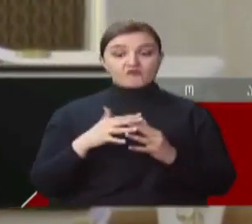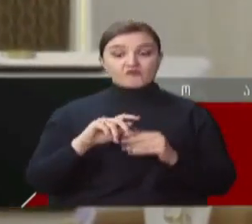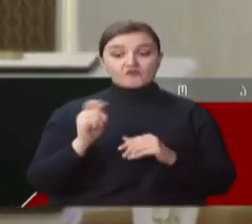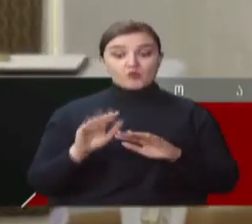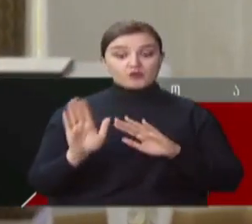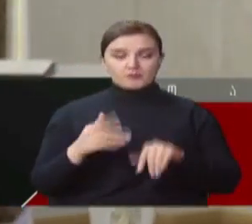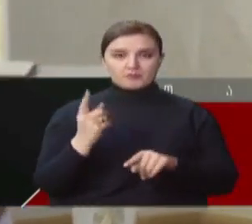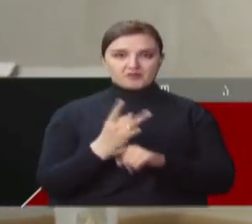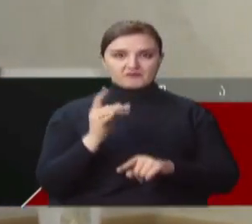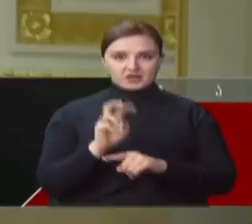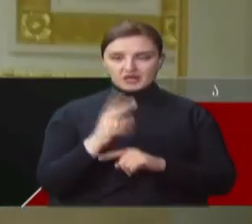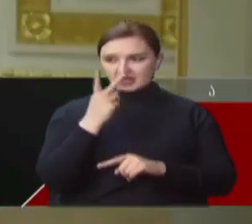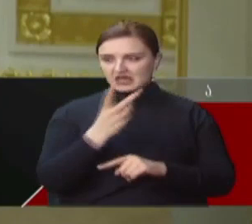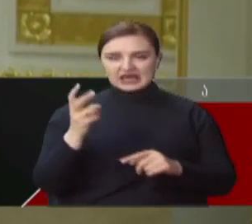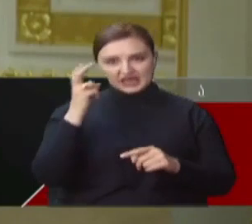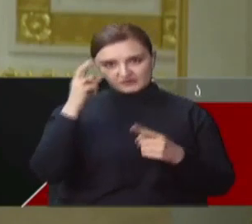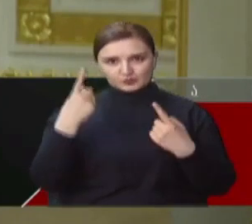ბევრი რამ დახვდა შეცვლილი.